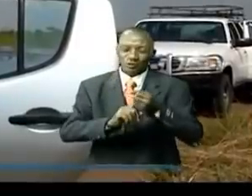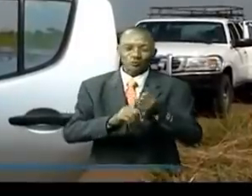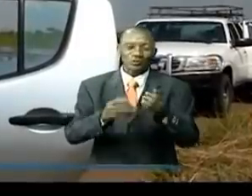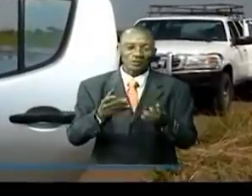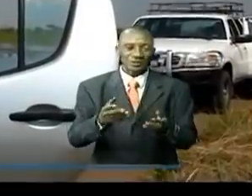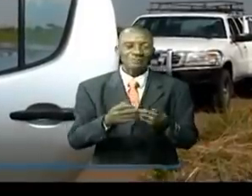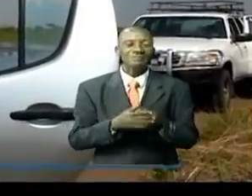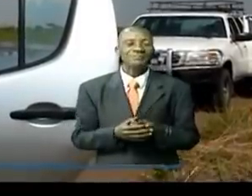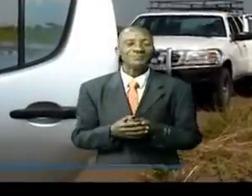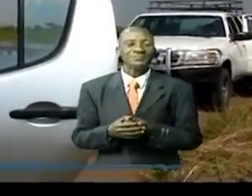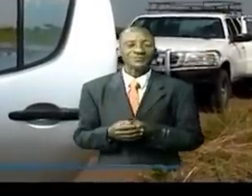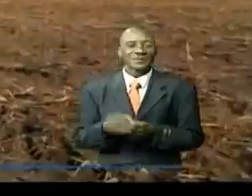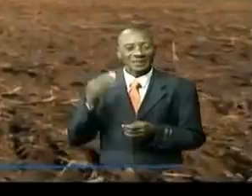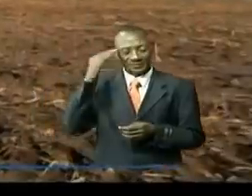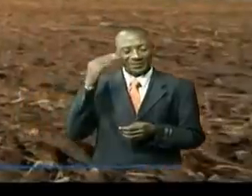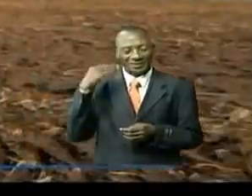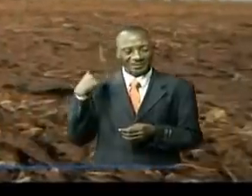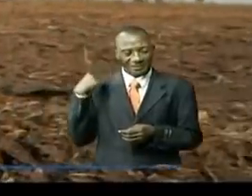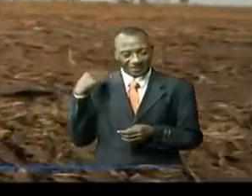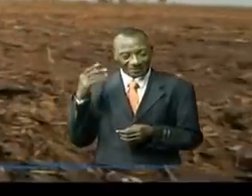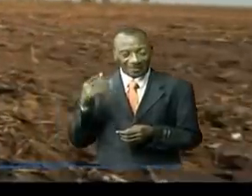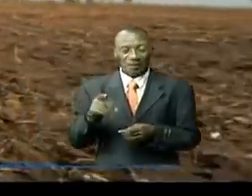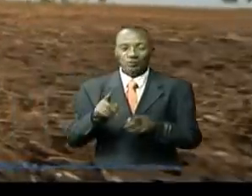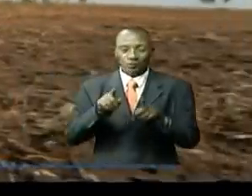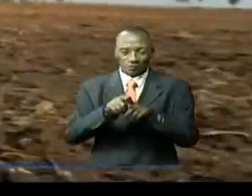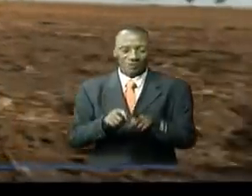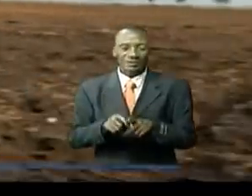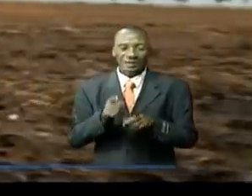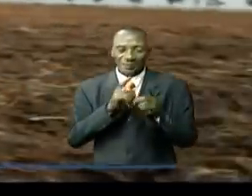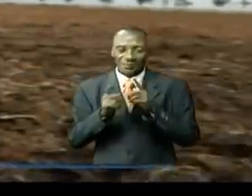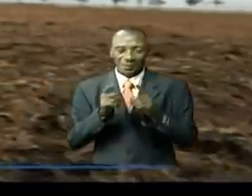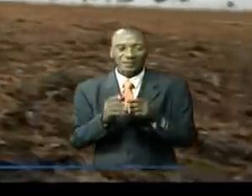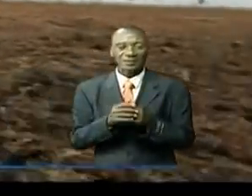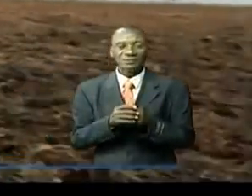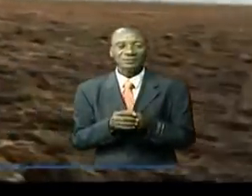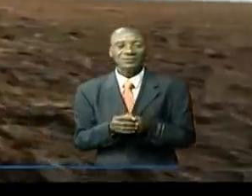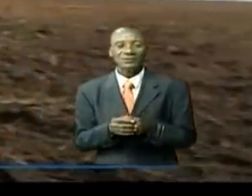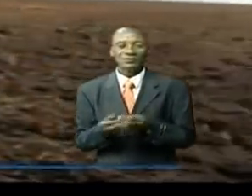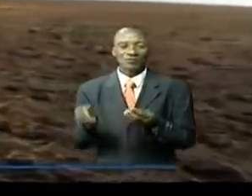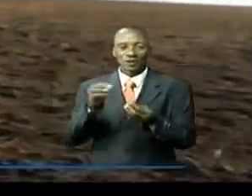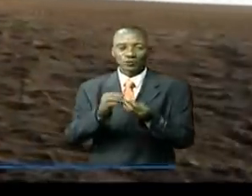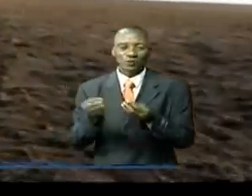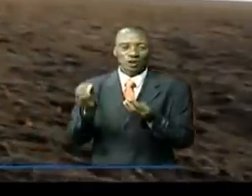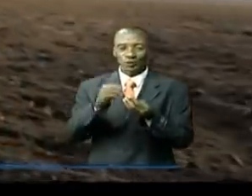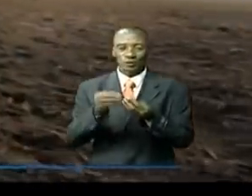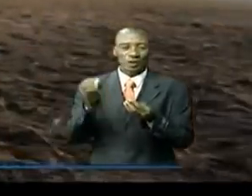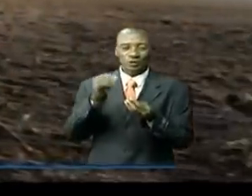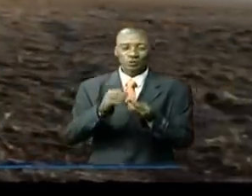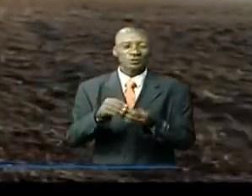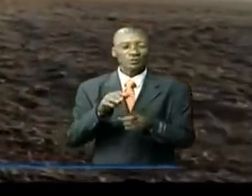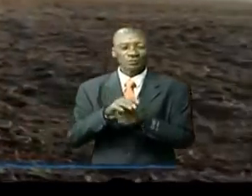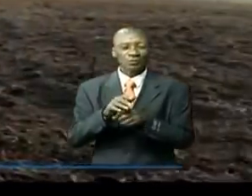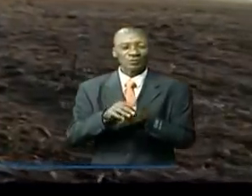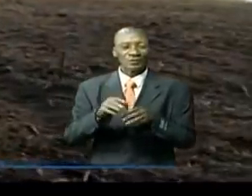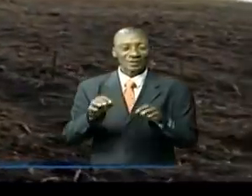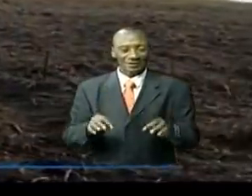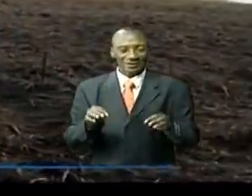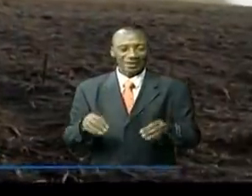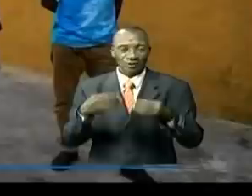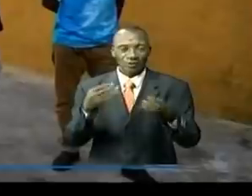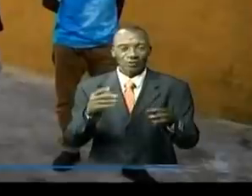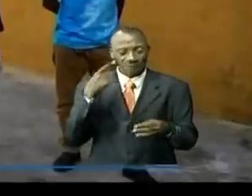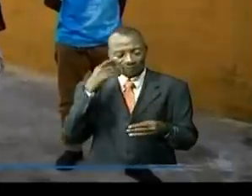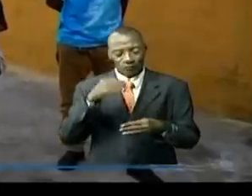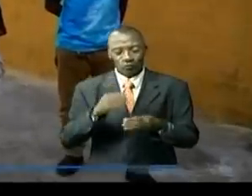à leur demande, à savoir l'augmentation du nombre d'hectares en faveur des ménages qui jusque-là n'en disposent